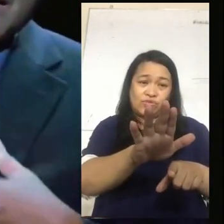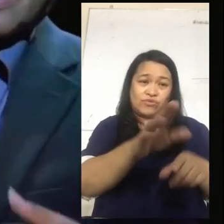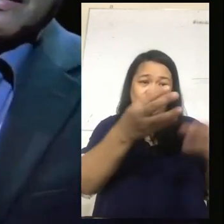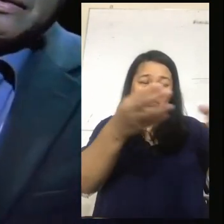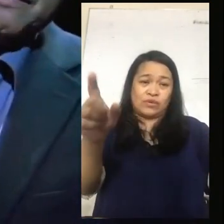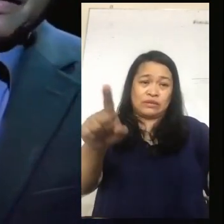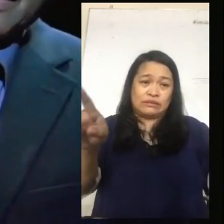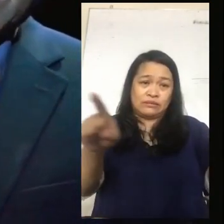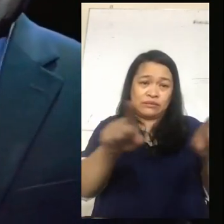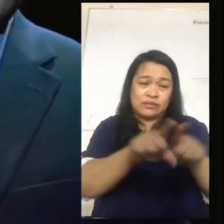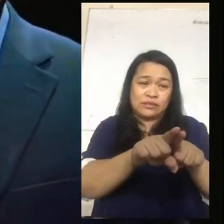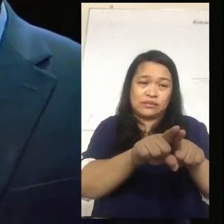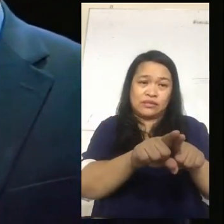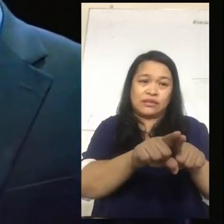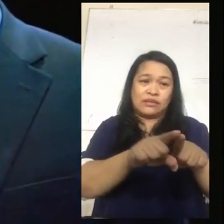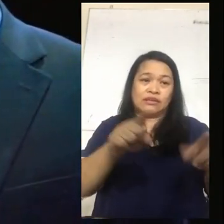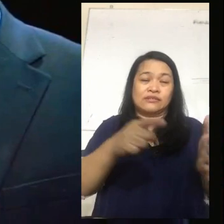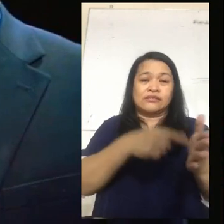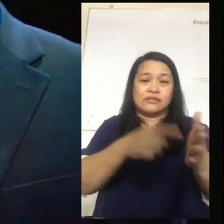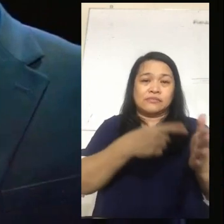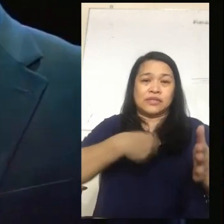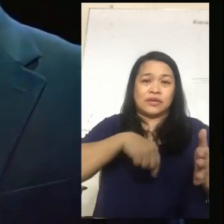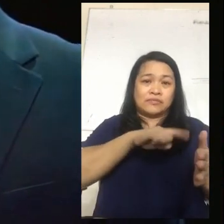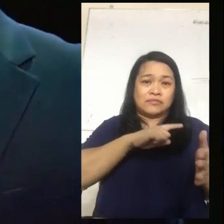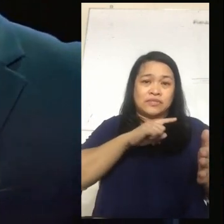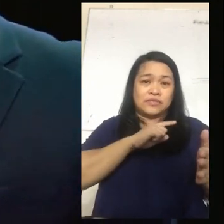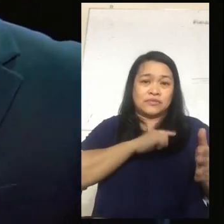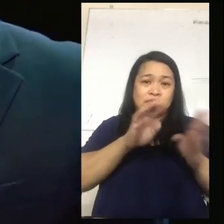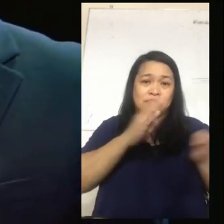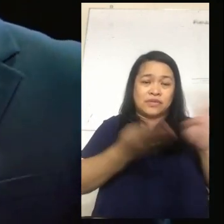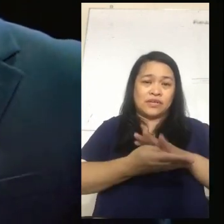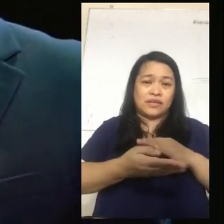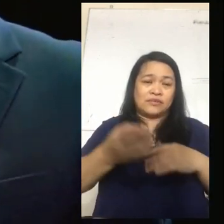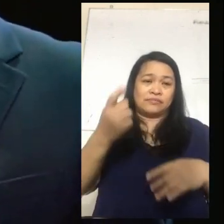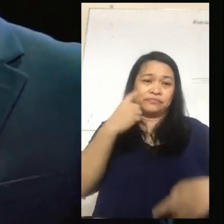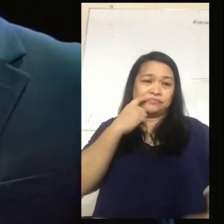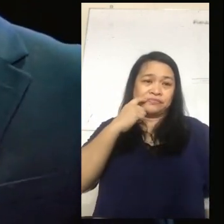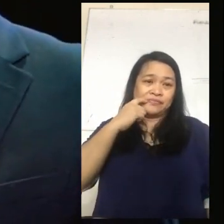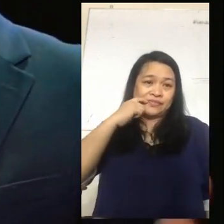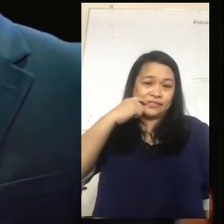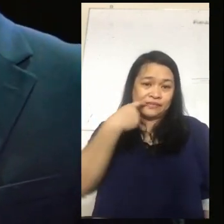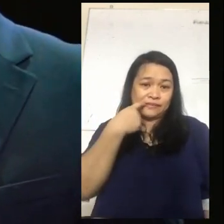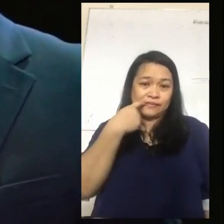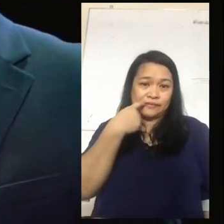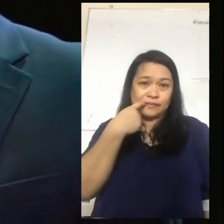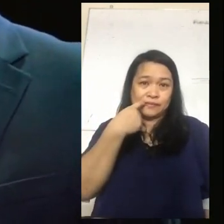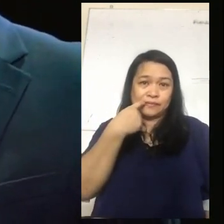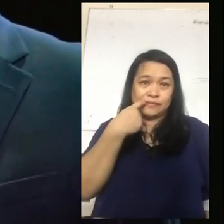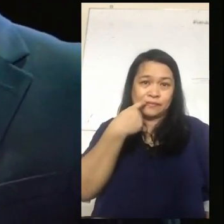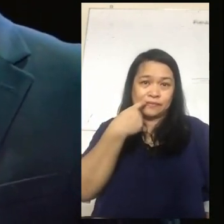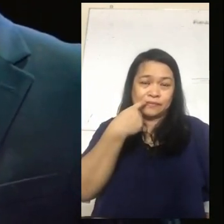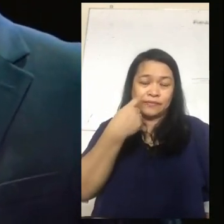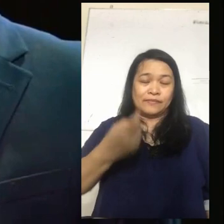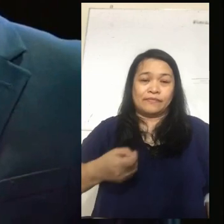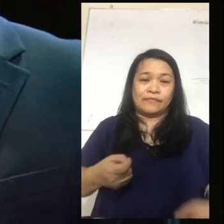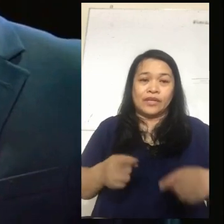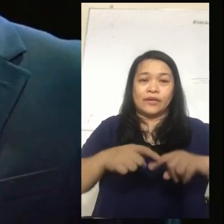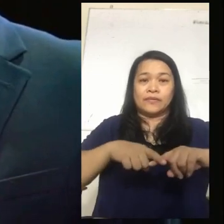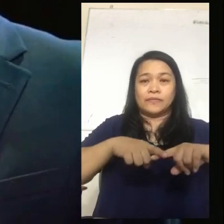kuminsan naiingit tayo. And I guess it's just but human na kuminsan, you know, ganun ang mangyayari sa ating